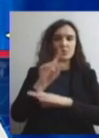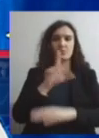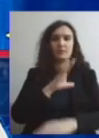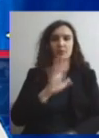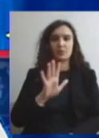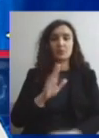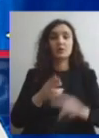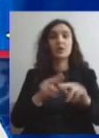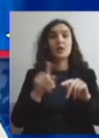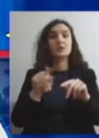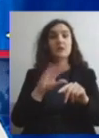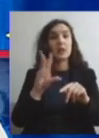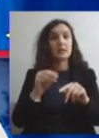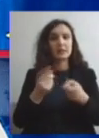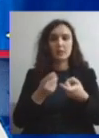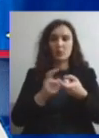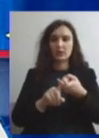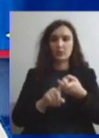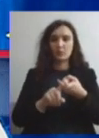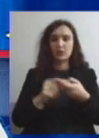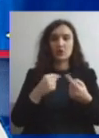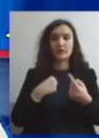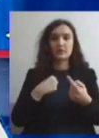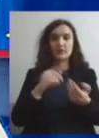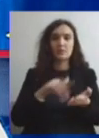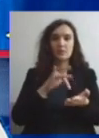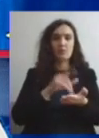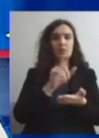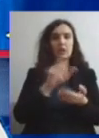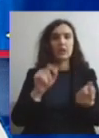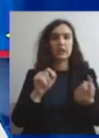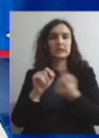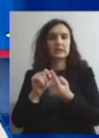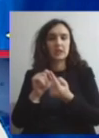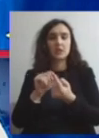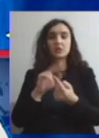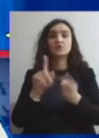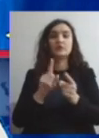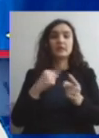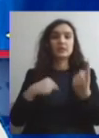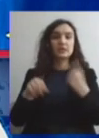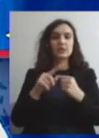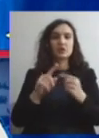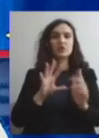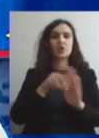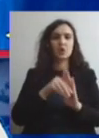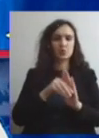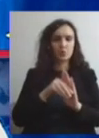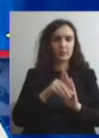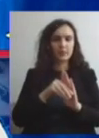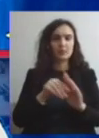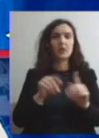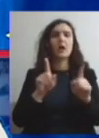ყოველივე დამოკიდებულია თითოეულ ჩვენს მოქალაქეზე და ასევე ჩვენს ჩართულობაზე. სხვა შემთხვევაში, რა თქმა